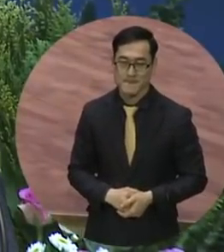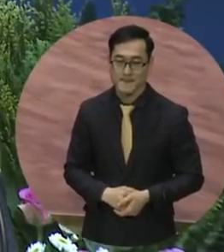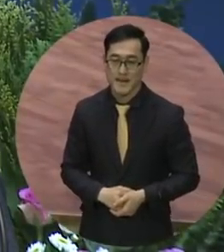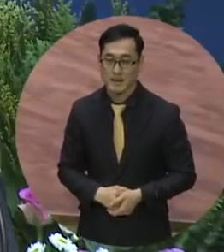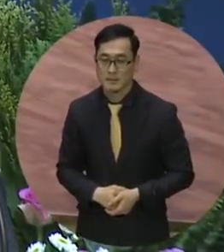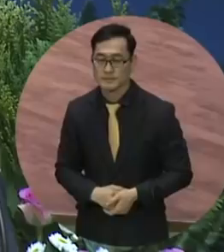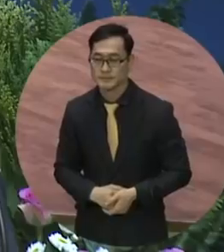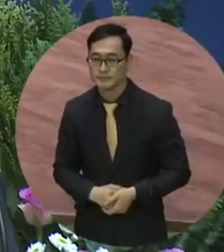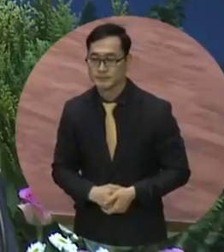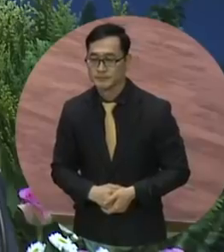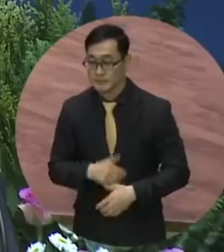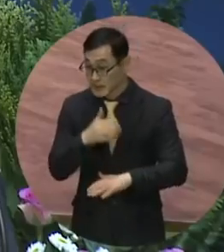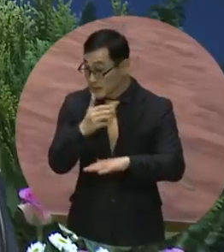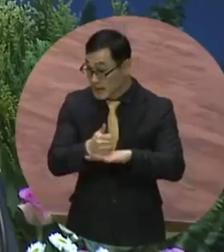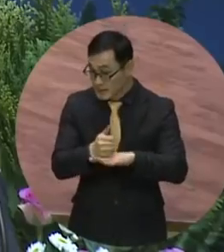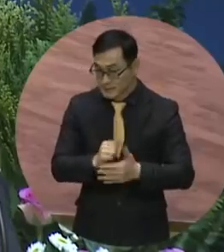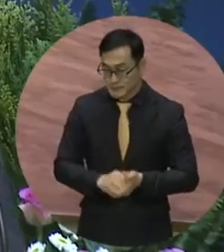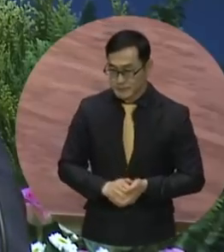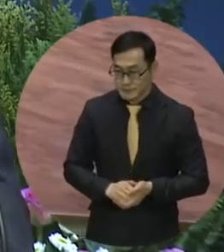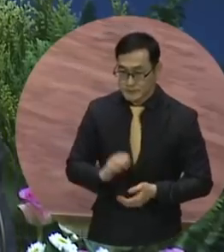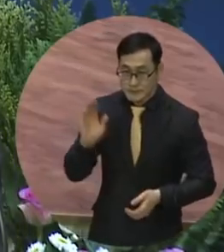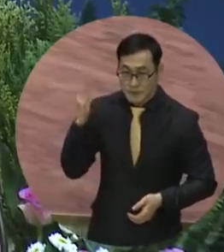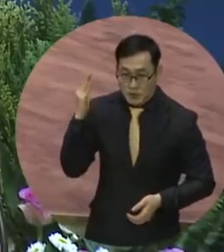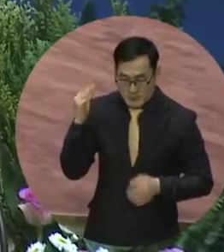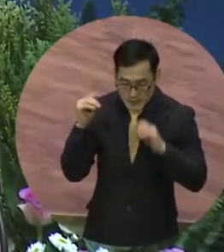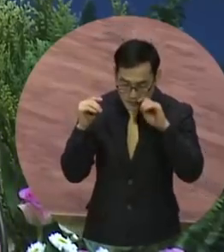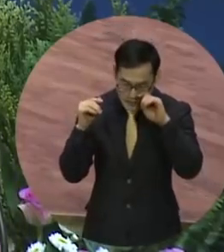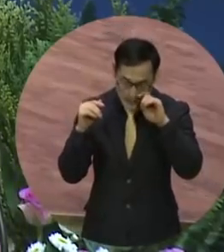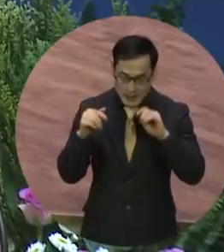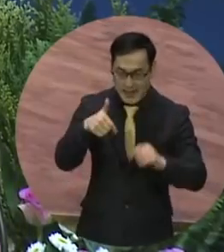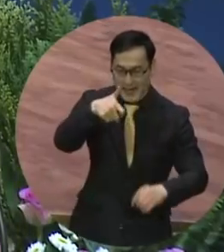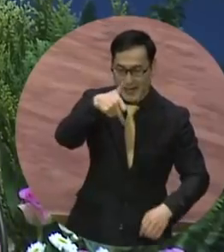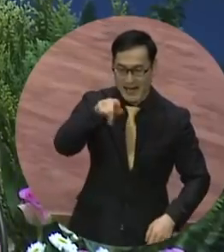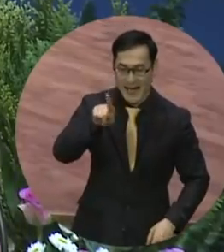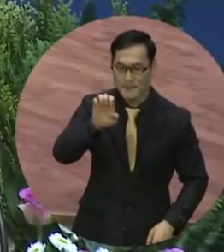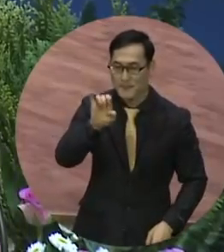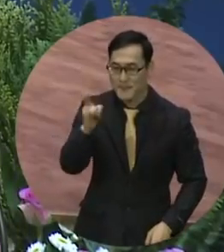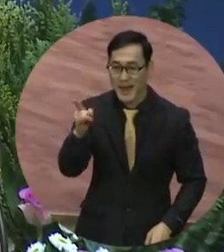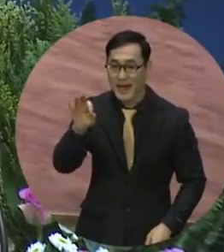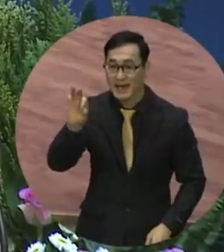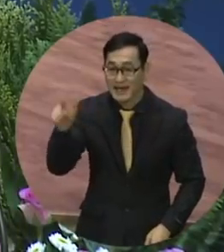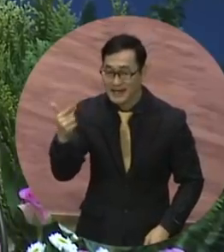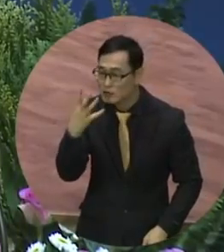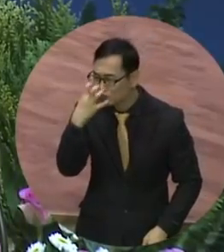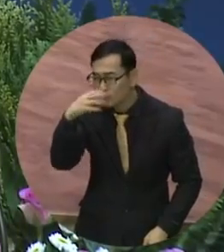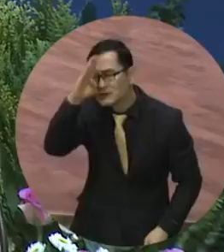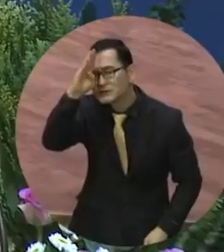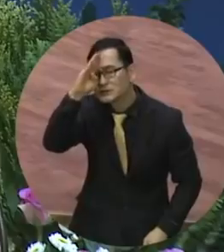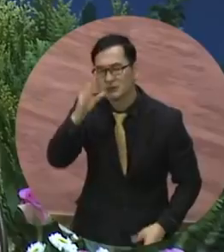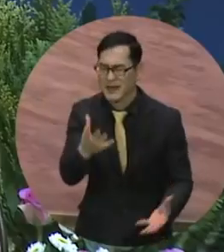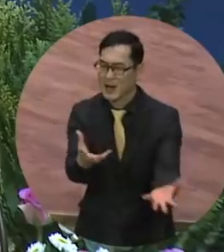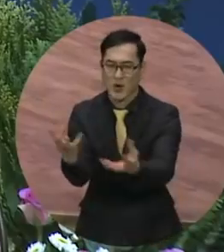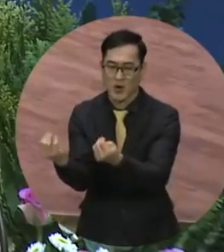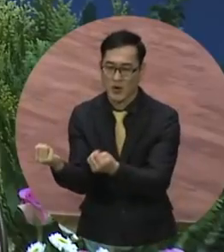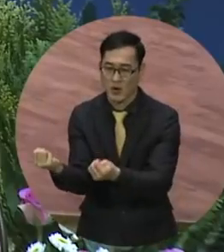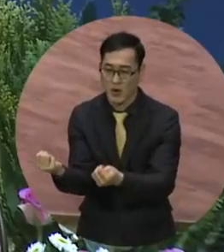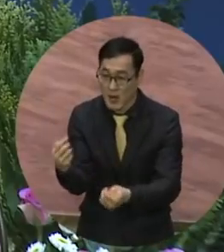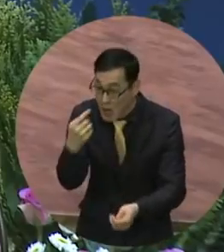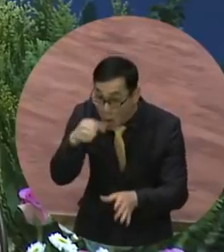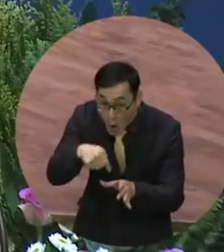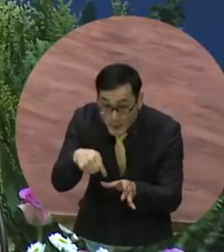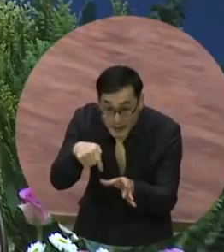결론입니다. 최근에 카페인 우울증을 겪는 사람들이 자꾸 늘어나고 있다고 그래요. 카페인 우울증.